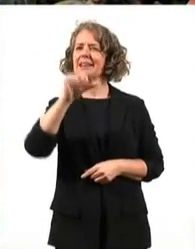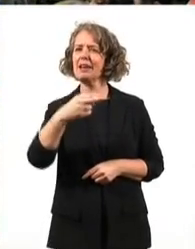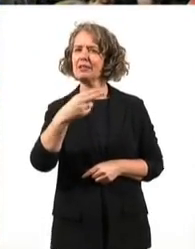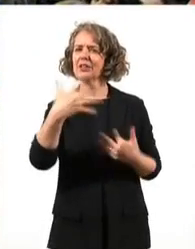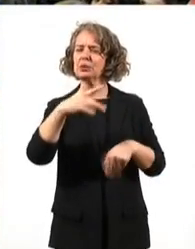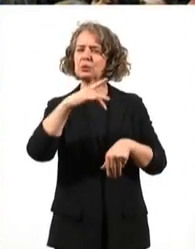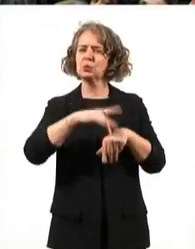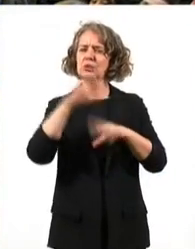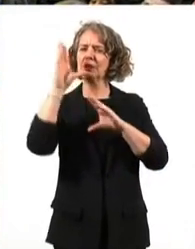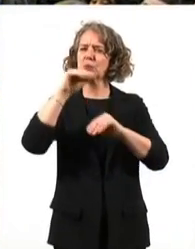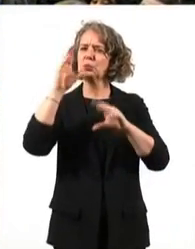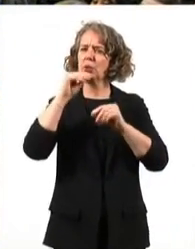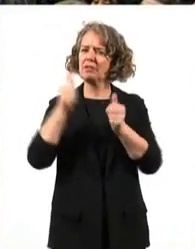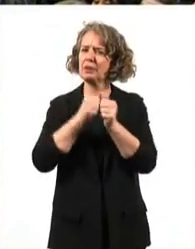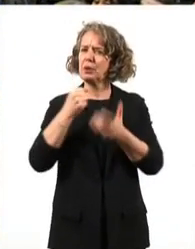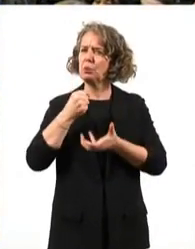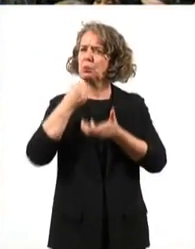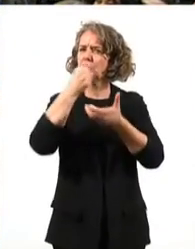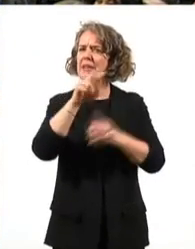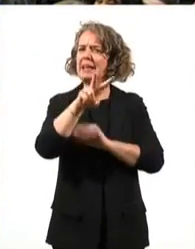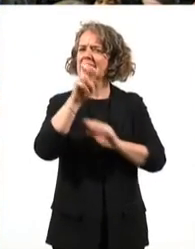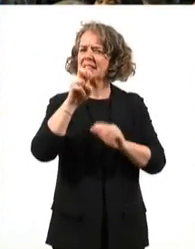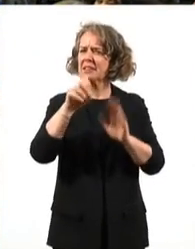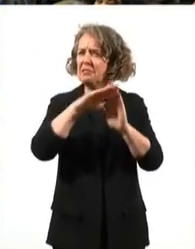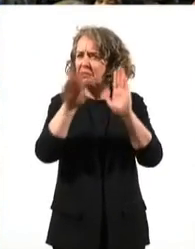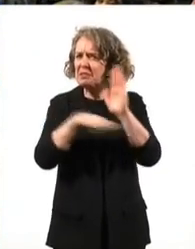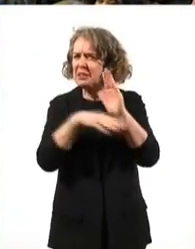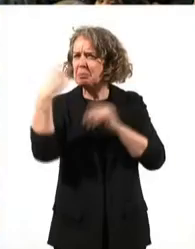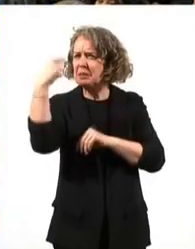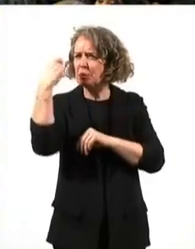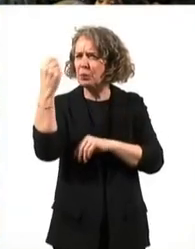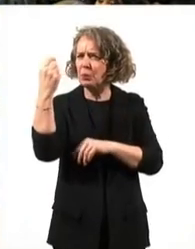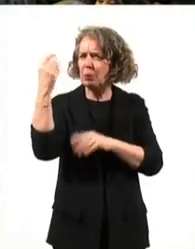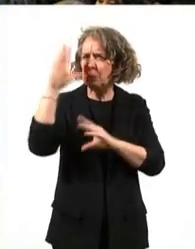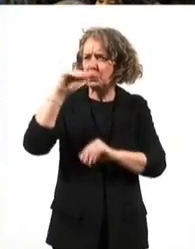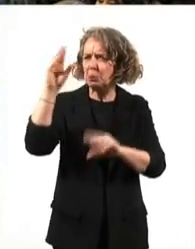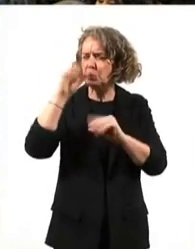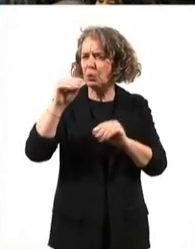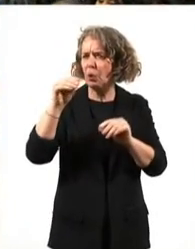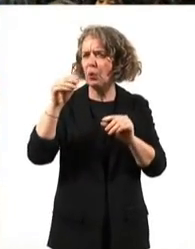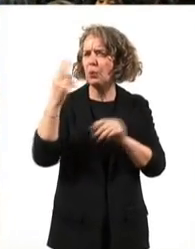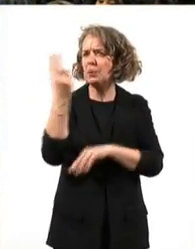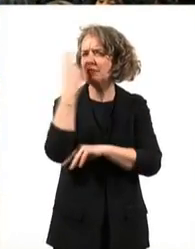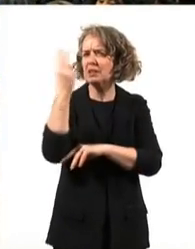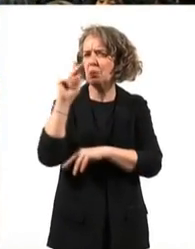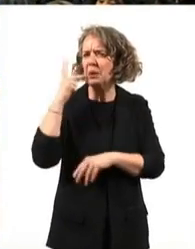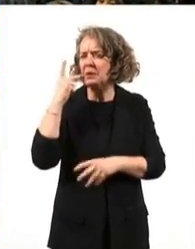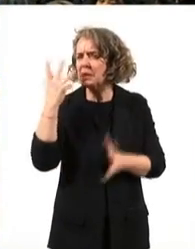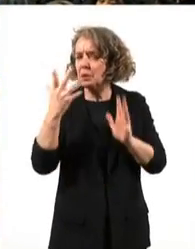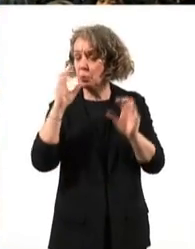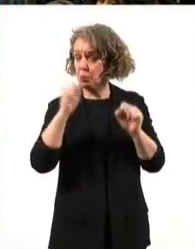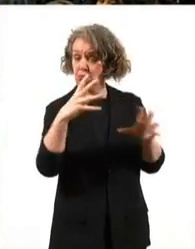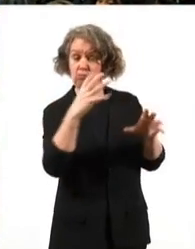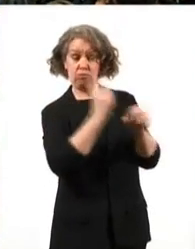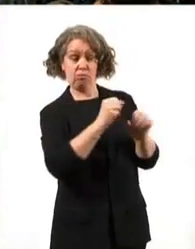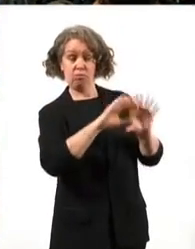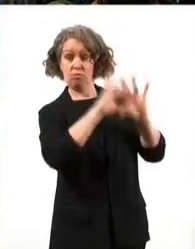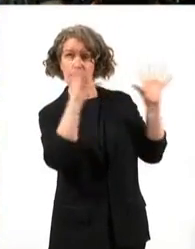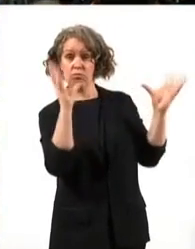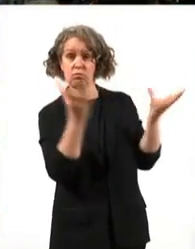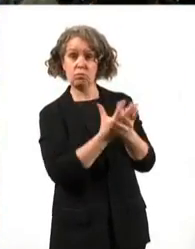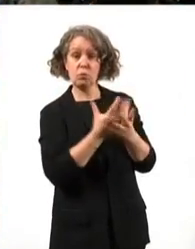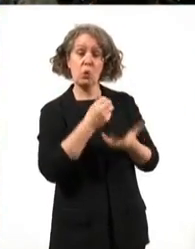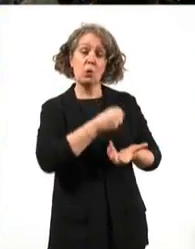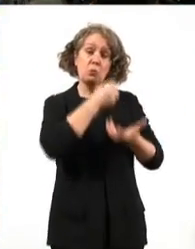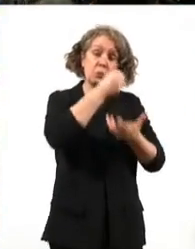étudiant boursier, ancien vice-président étudiant, je crois, de l'Université de Poitiers. Peut-être que tu peux nous donner un mot en rebond sur tous ces sujets